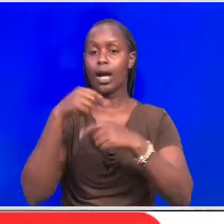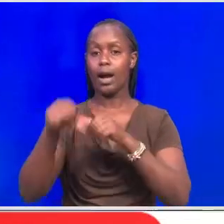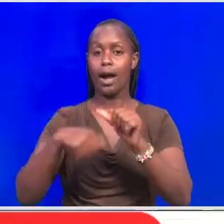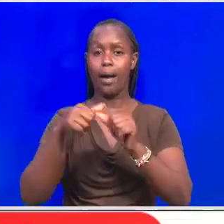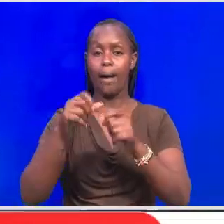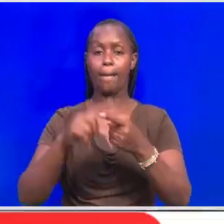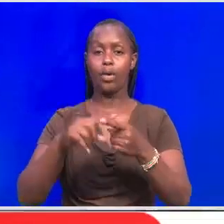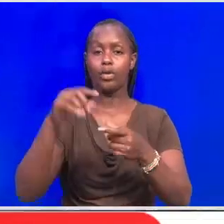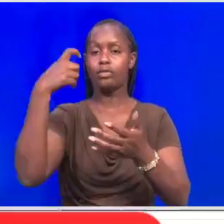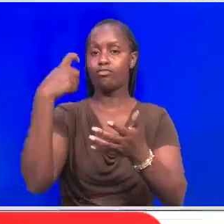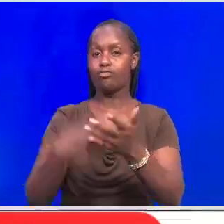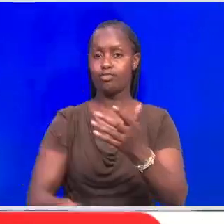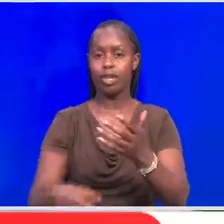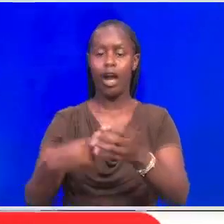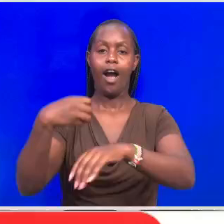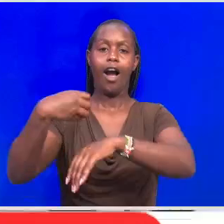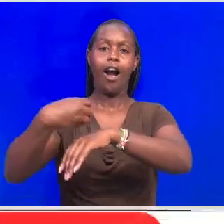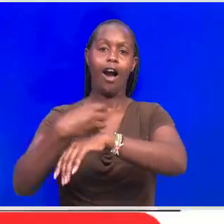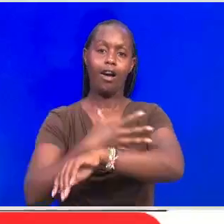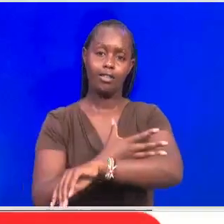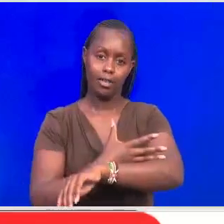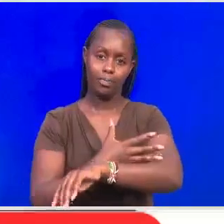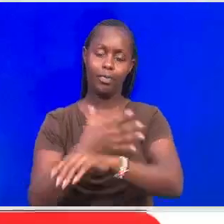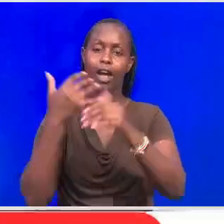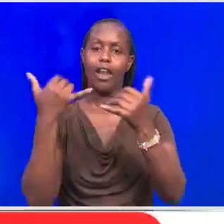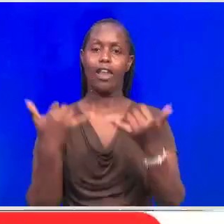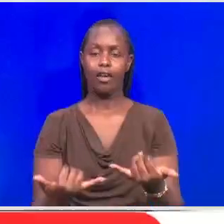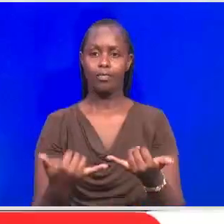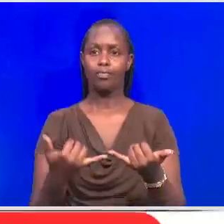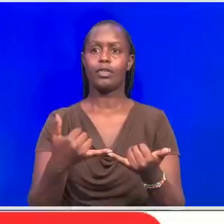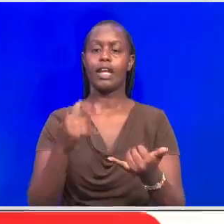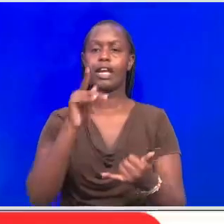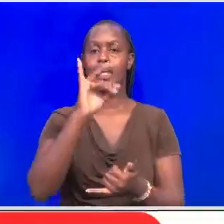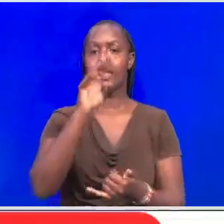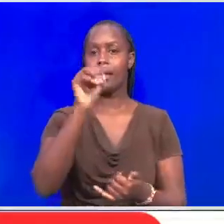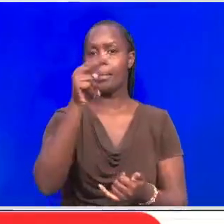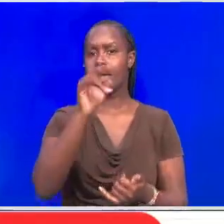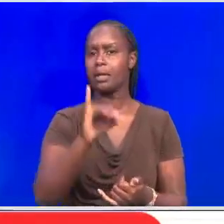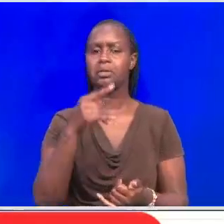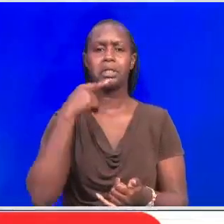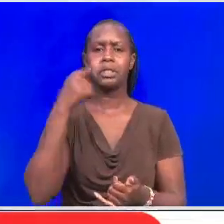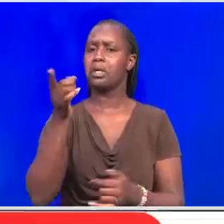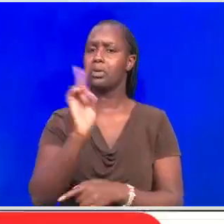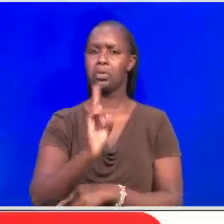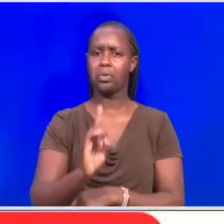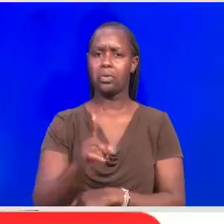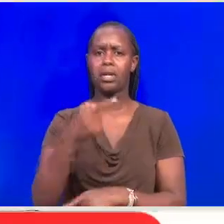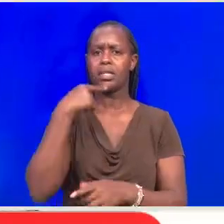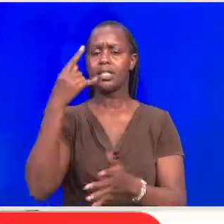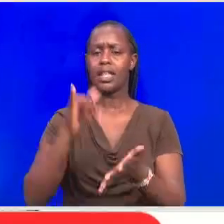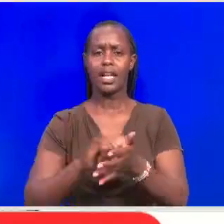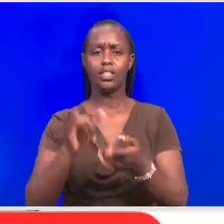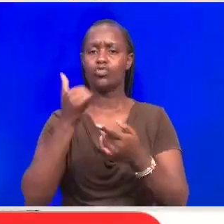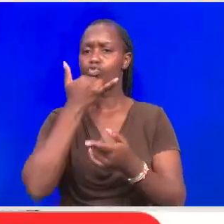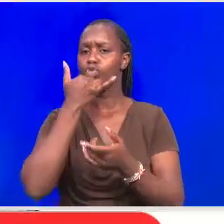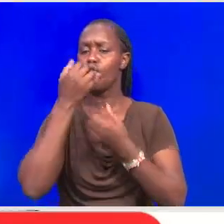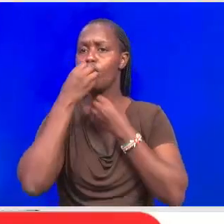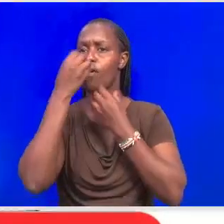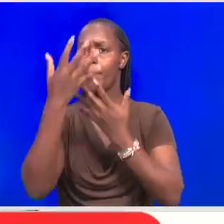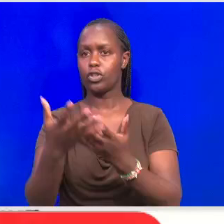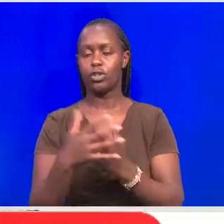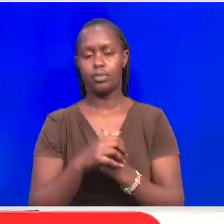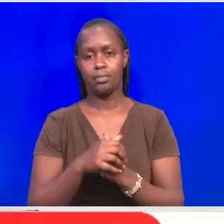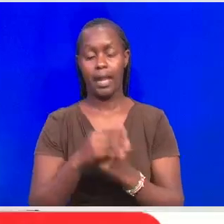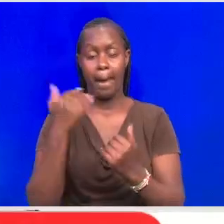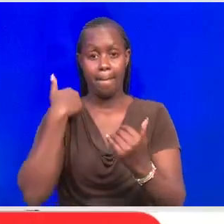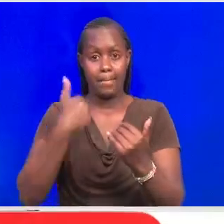wagonjwa wa saratani, mwenyekiti wa kamati Kimani Kuria alipuzilia mbali madai haya akisema ni habari potofu. I have gone through the